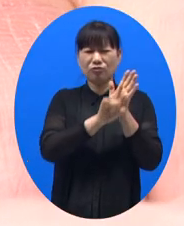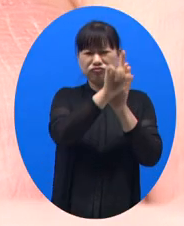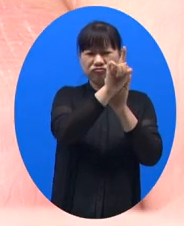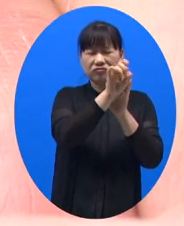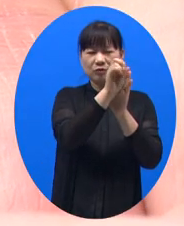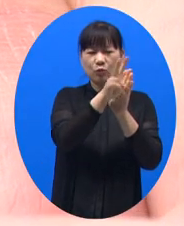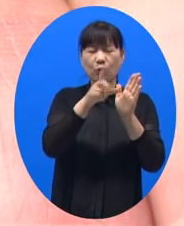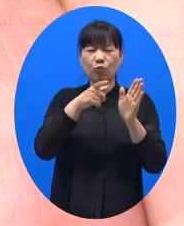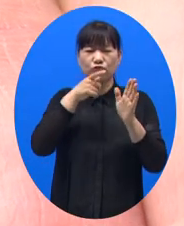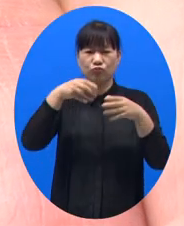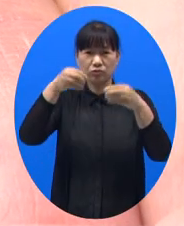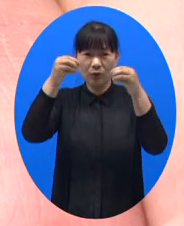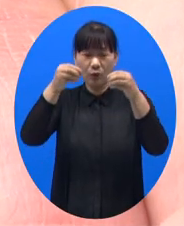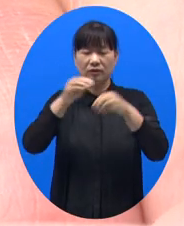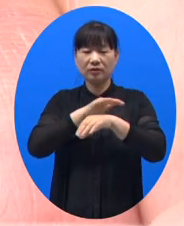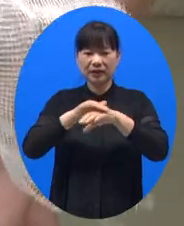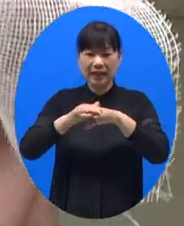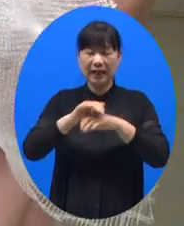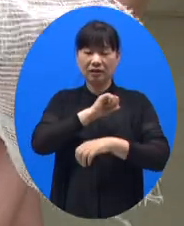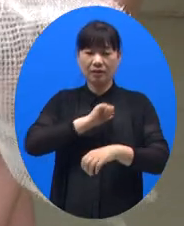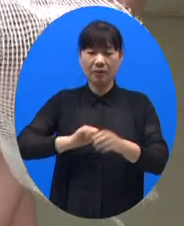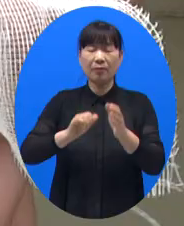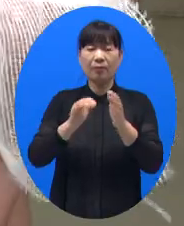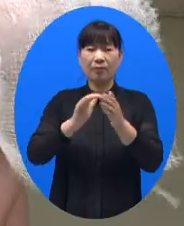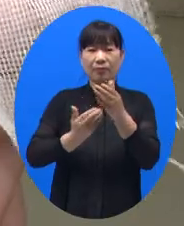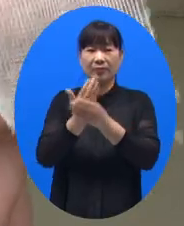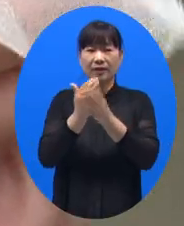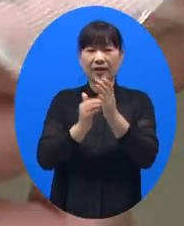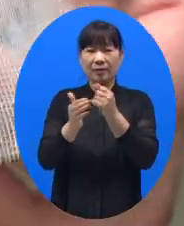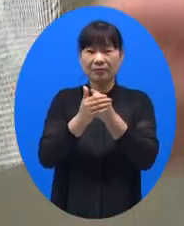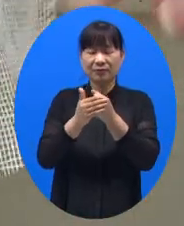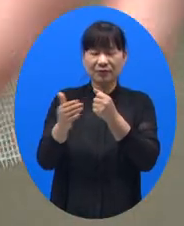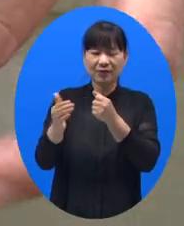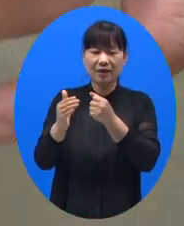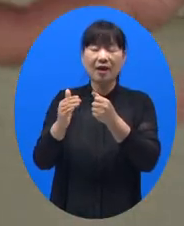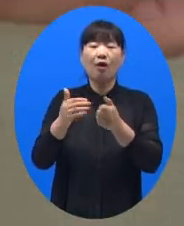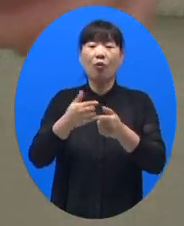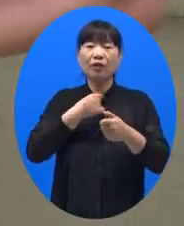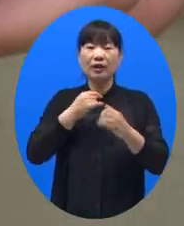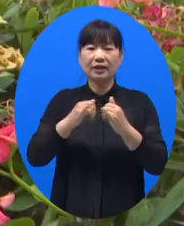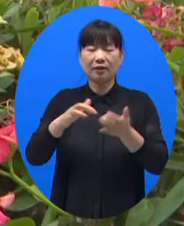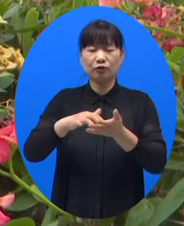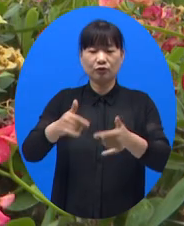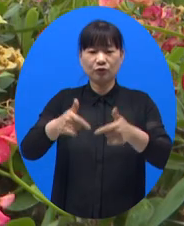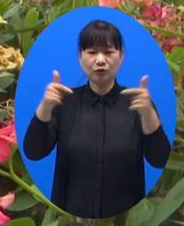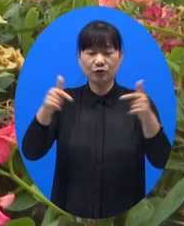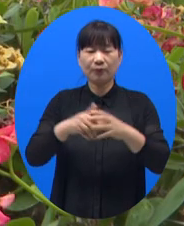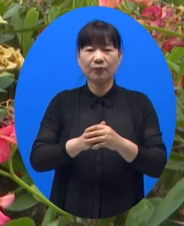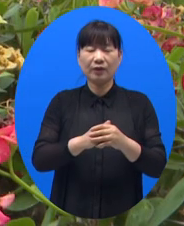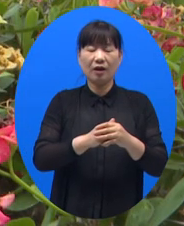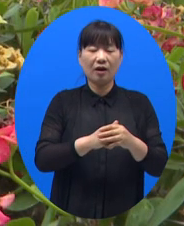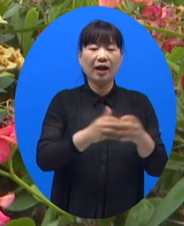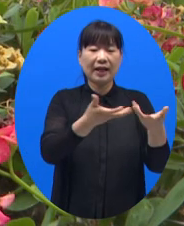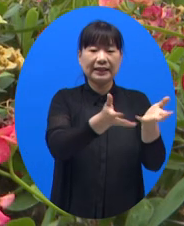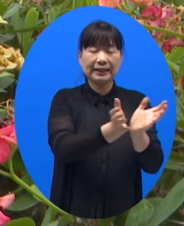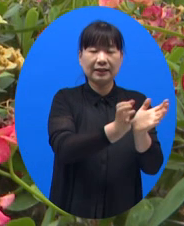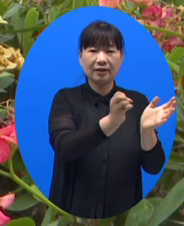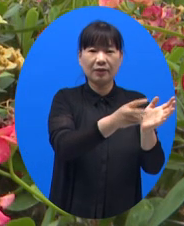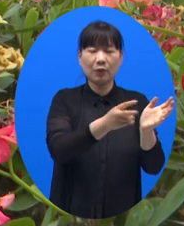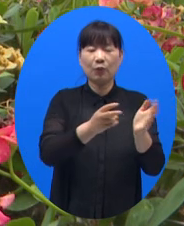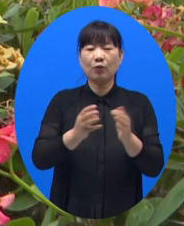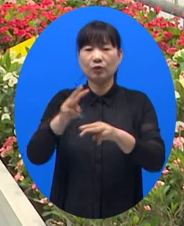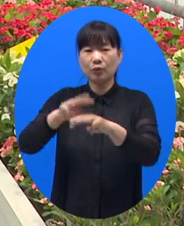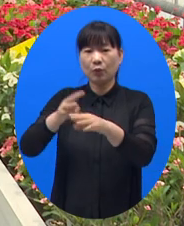소비가 꾸준히 증가하고 있습니다 도농 기온은 꼭 끼는 신풍 적을 돈에 단체나 농업인에게 기술 이전에